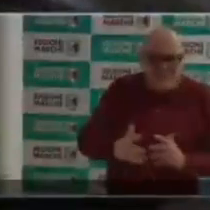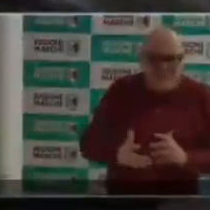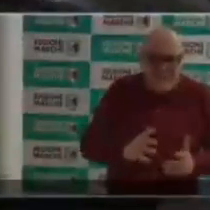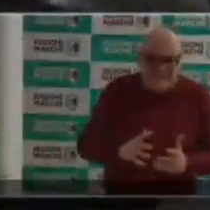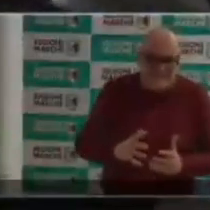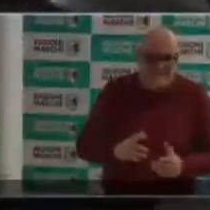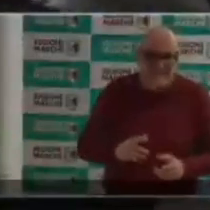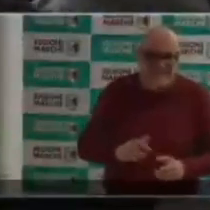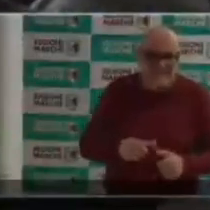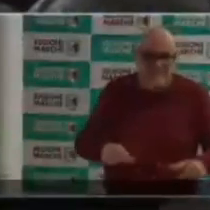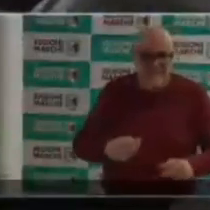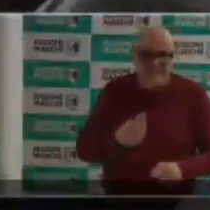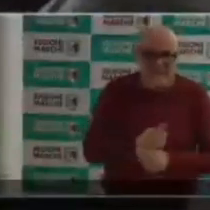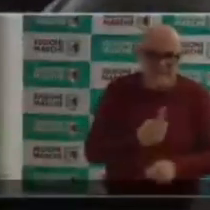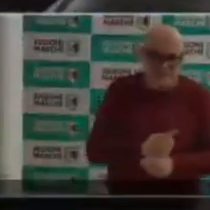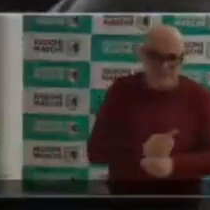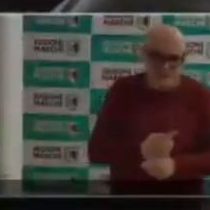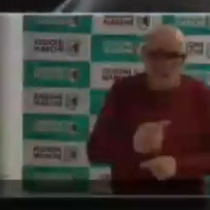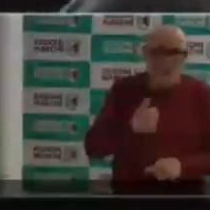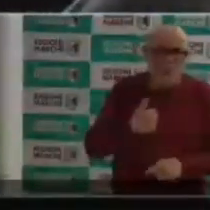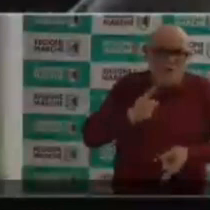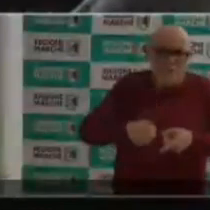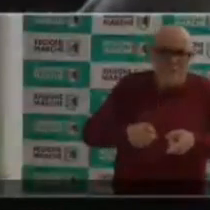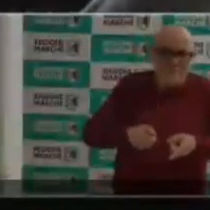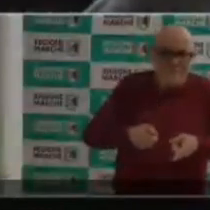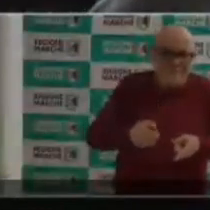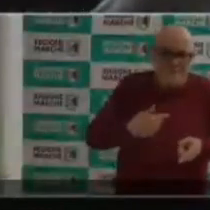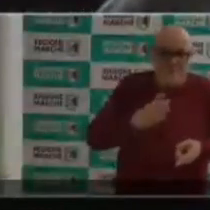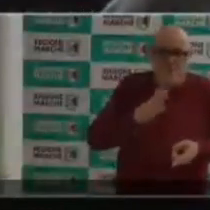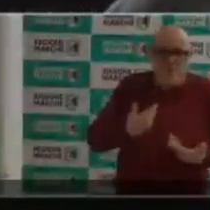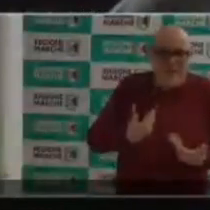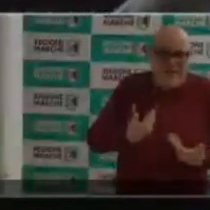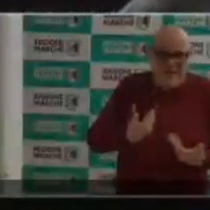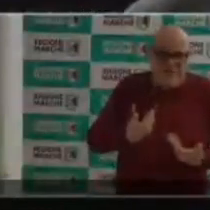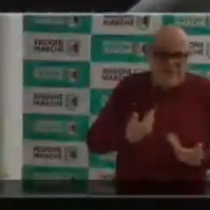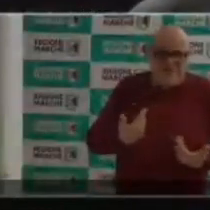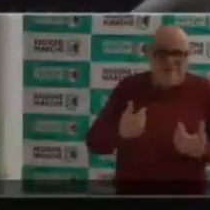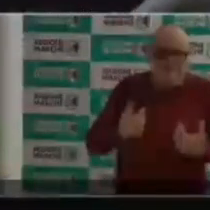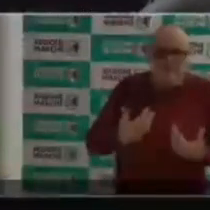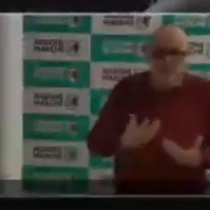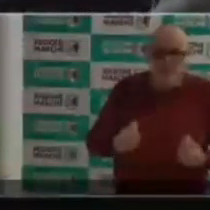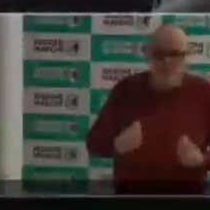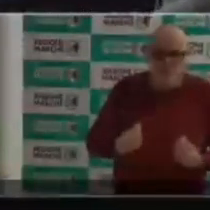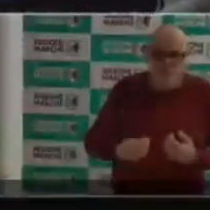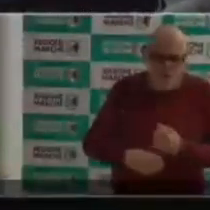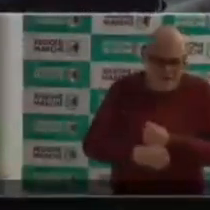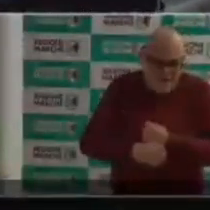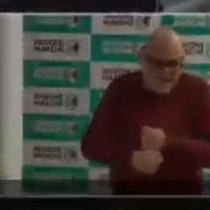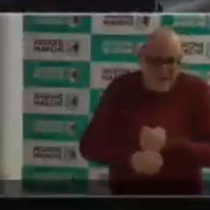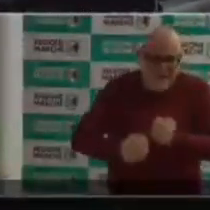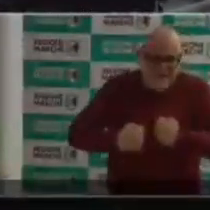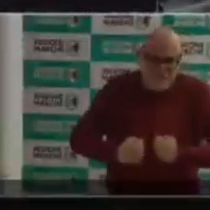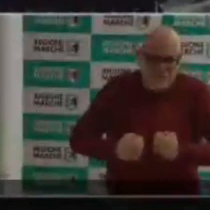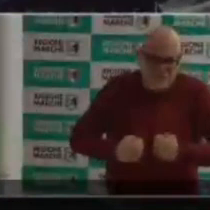siamo l'elemento di rigidità, per cui in questa sperimentazione che stiamo portando avanti da qualche anno, questo è